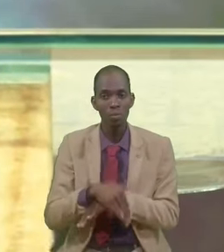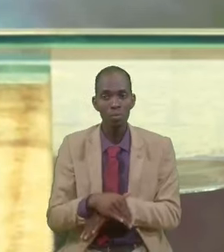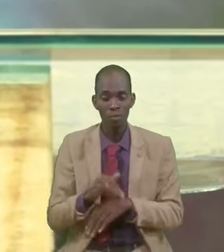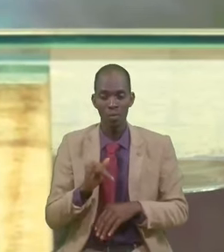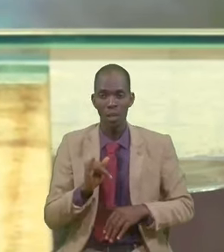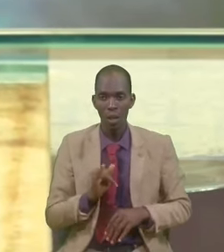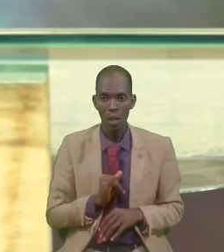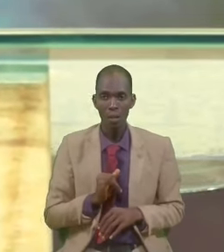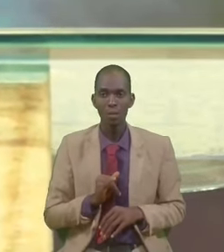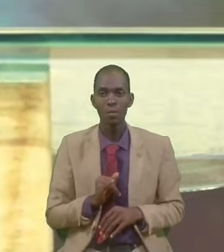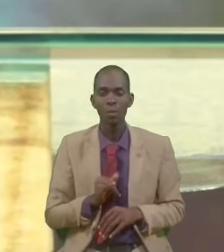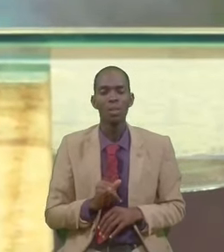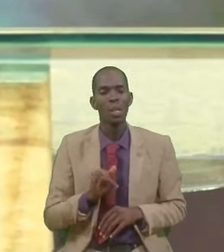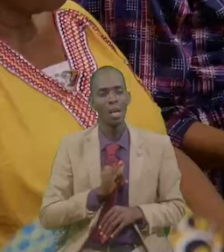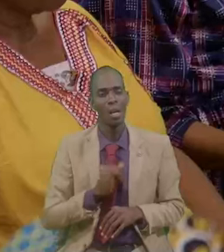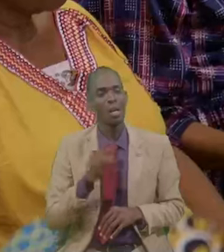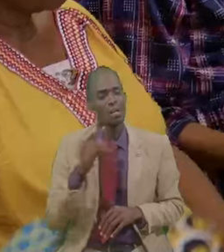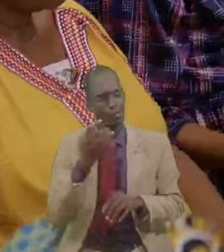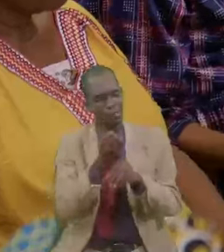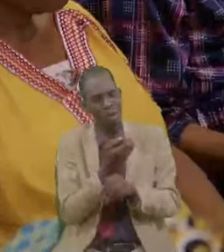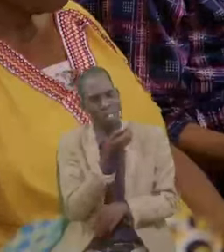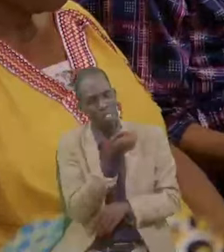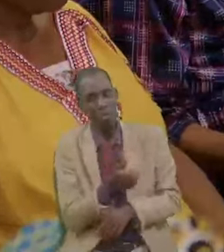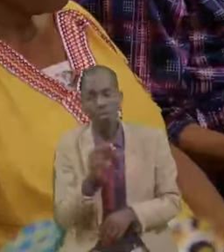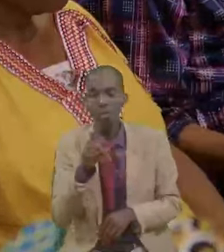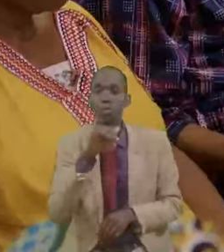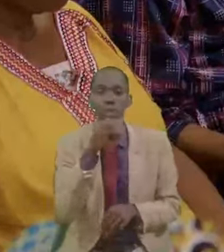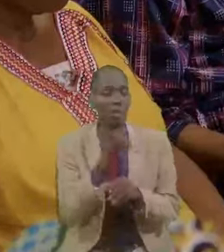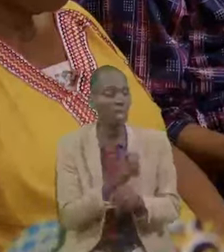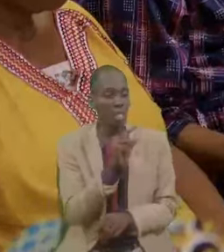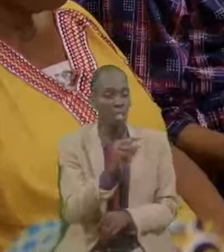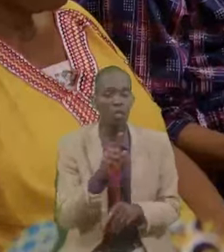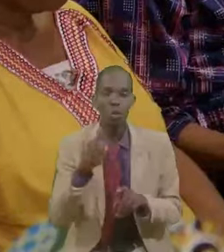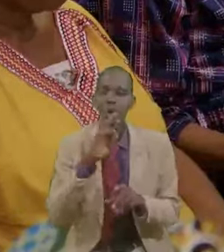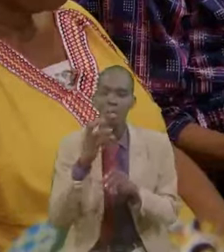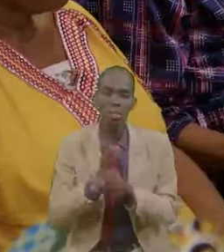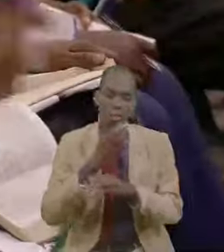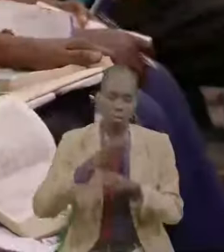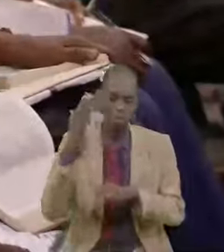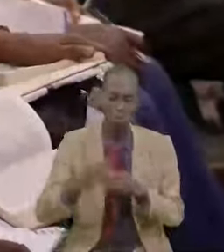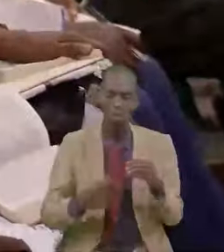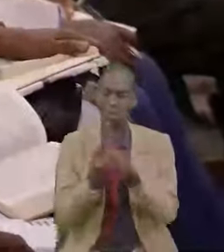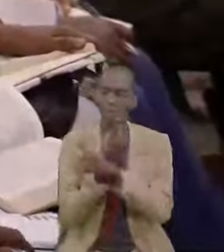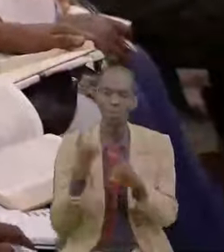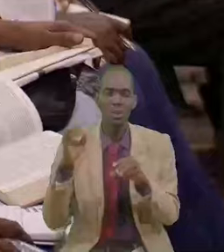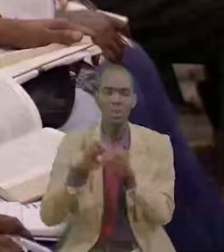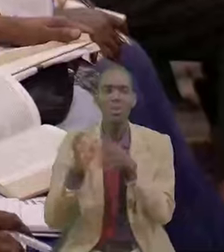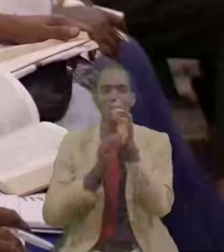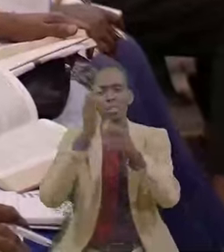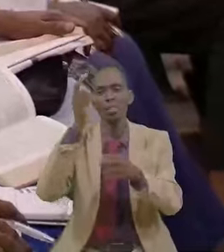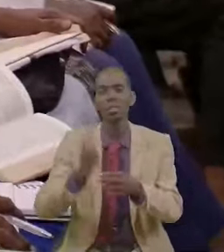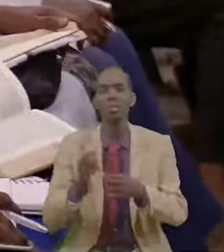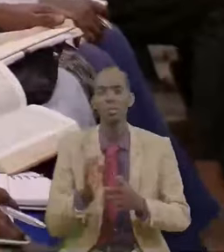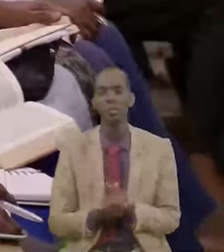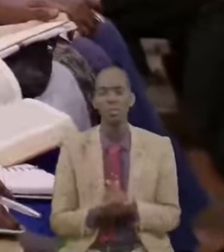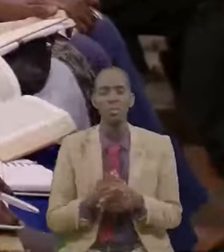un peu, non, vous n'aurez pas un moins ce soir, vous aurez une délivrance totale au nom de Jésus-Christ.